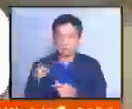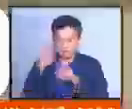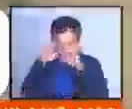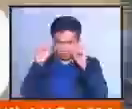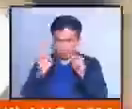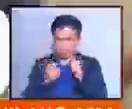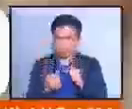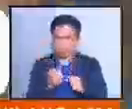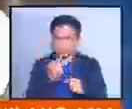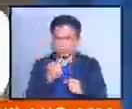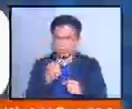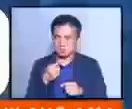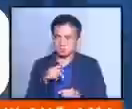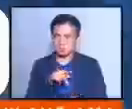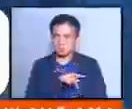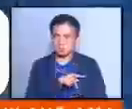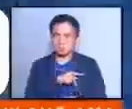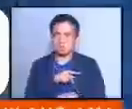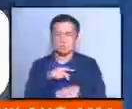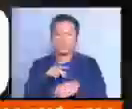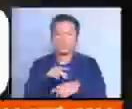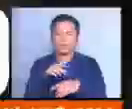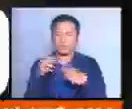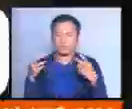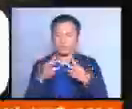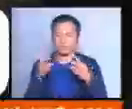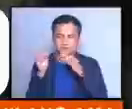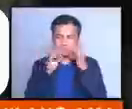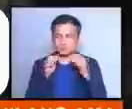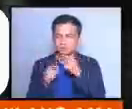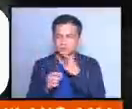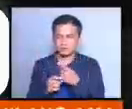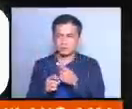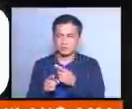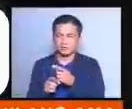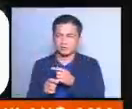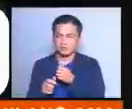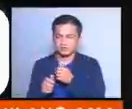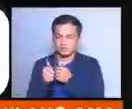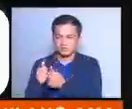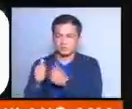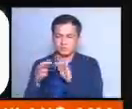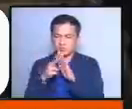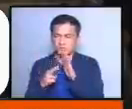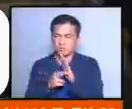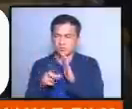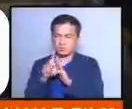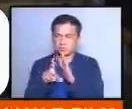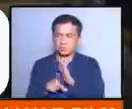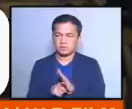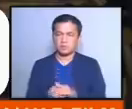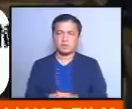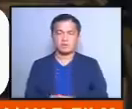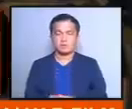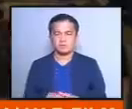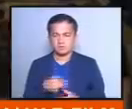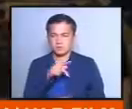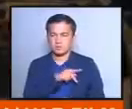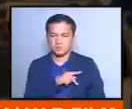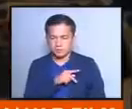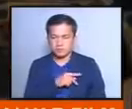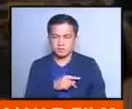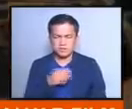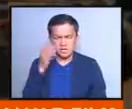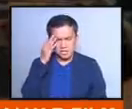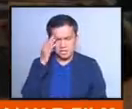na seseryosohin ng mga polis ang war on drugs. Tiniyak naman niyang susundin niya ang rule of law. Sa polis naman,